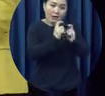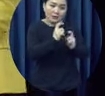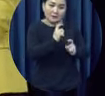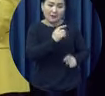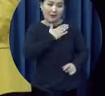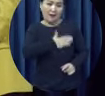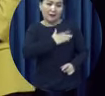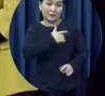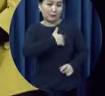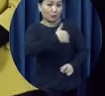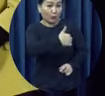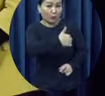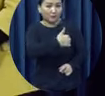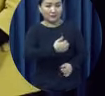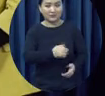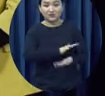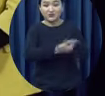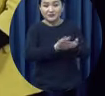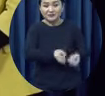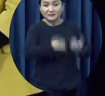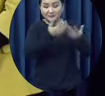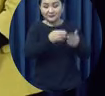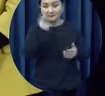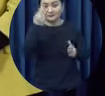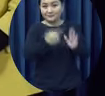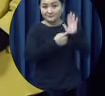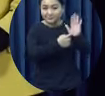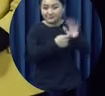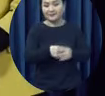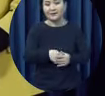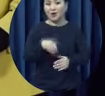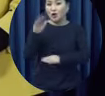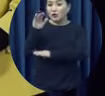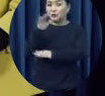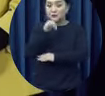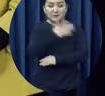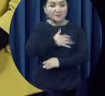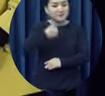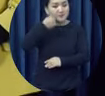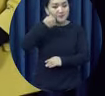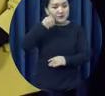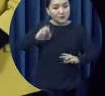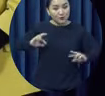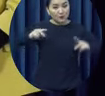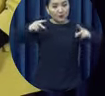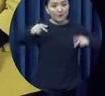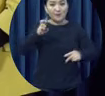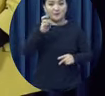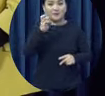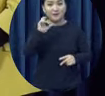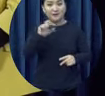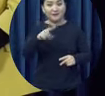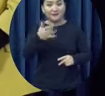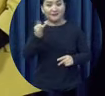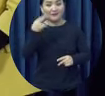дурлах хэрэгцээнүүд бол энэ насанд шинээр бий болж тод ажиглагддаг. Өсвөр насны маань хүүхэд бие физиологийн хувьд өөрчлөгдөд, тийм ээ, бэлгийн даавар ихээр